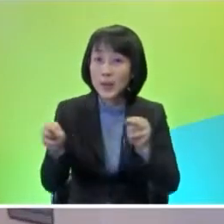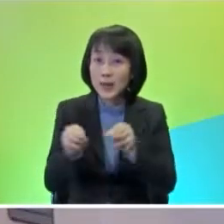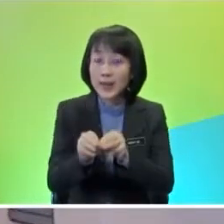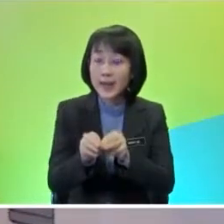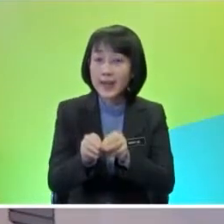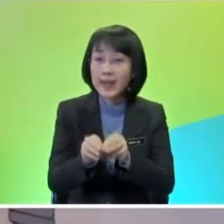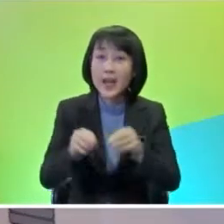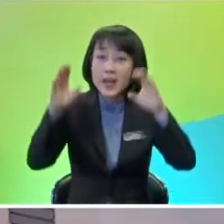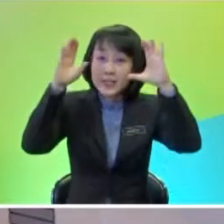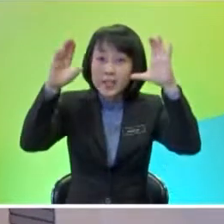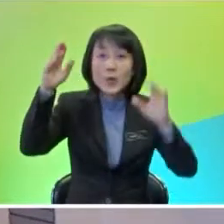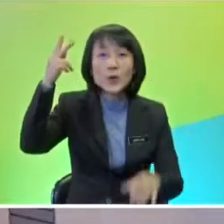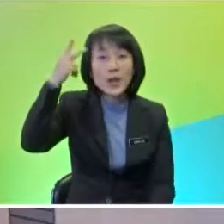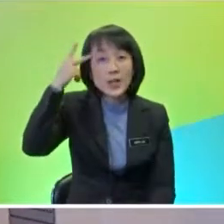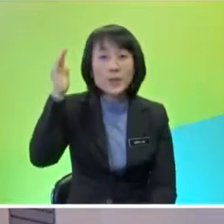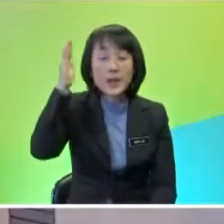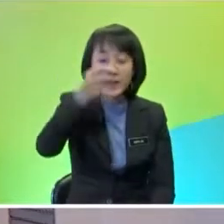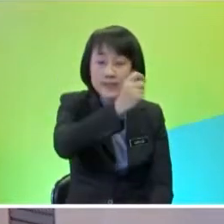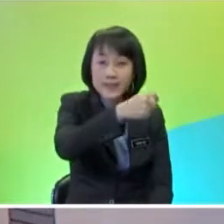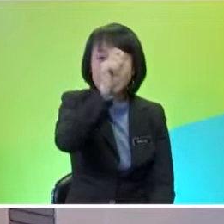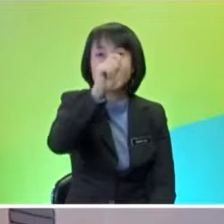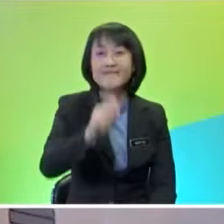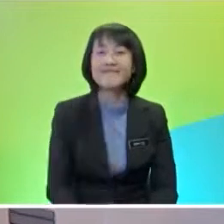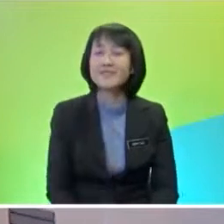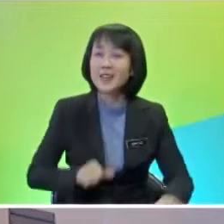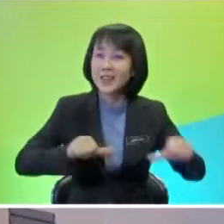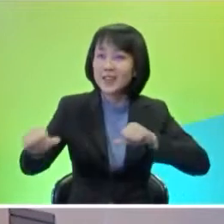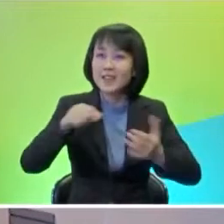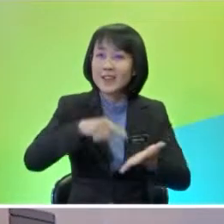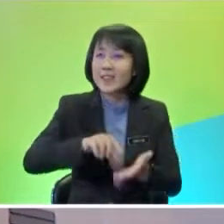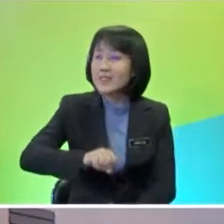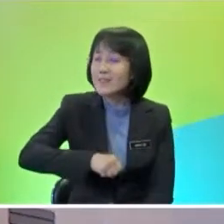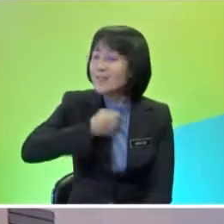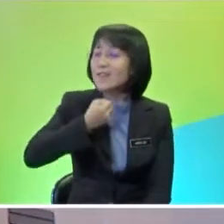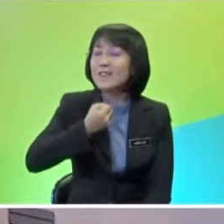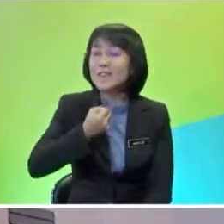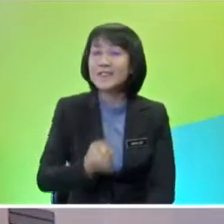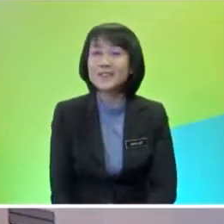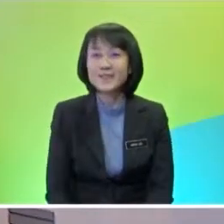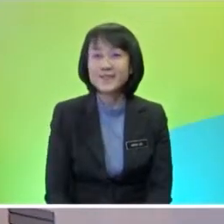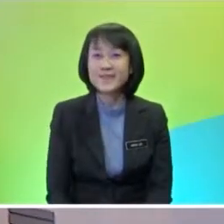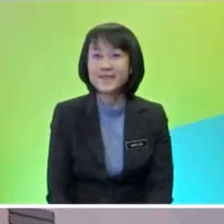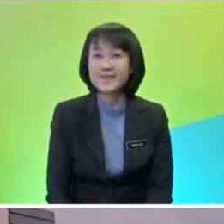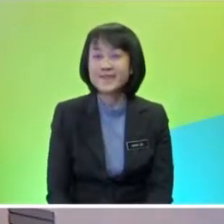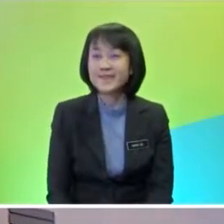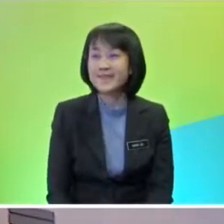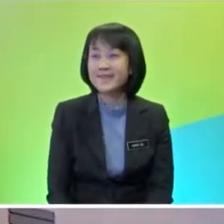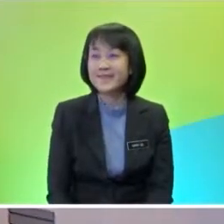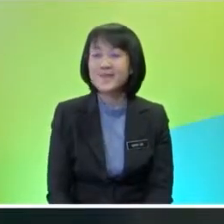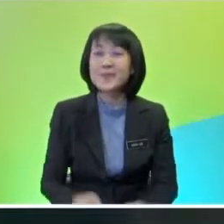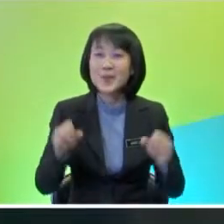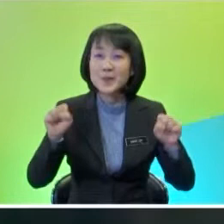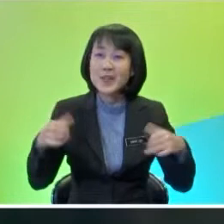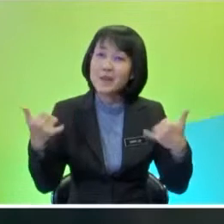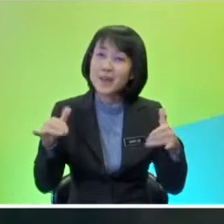pada anda semua activity ini memang cukup seruduk kalau kita buat dengan eee seluruh warga di rumah apa itu tak cek